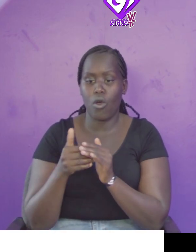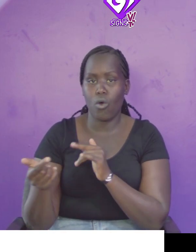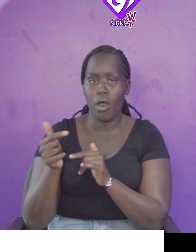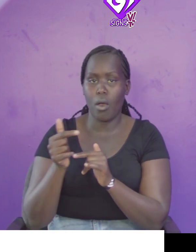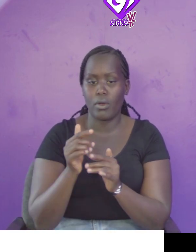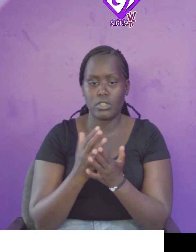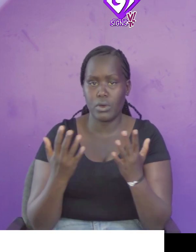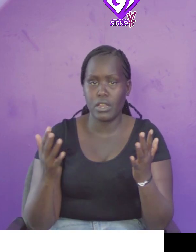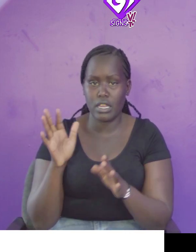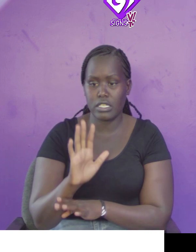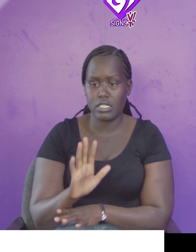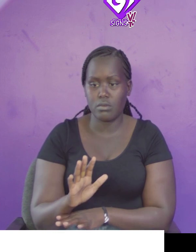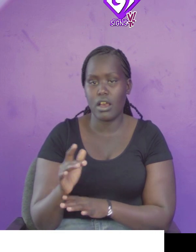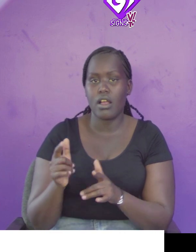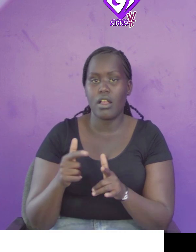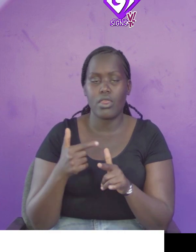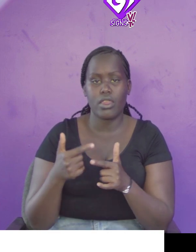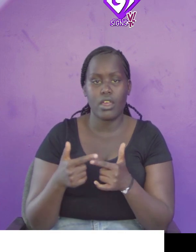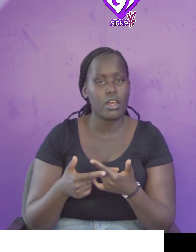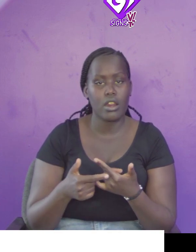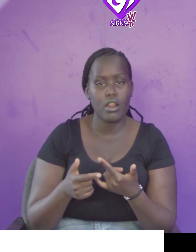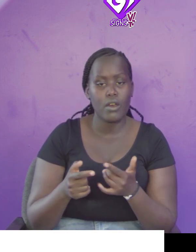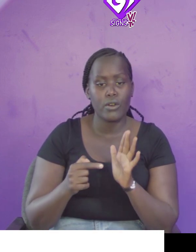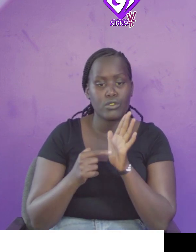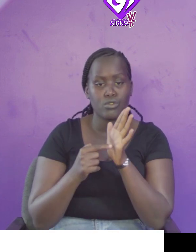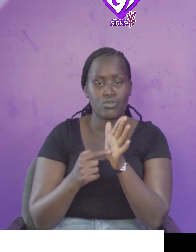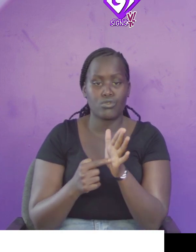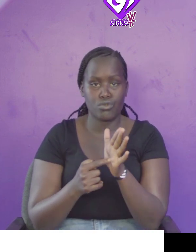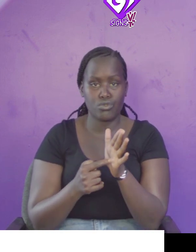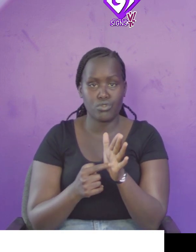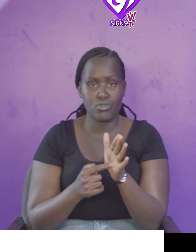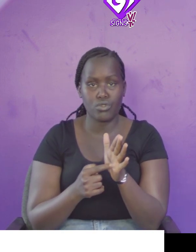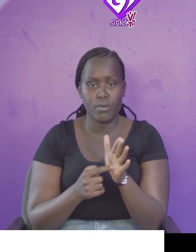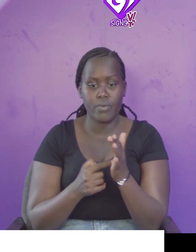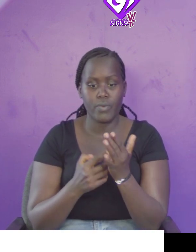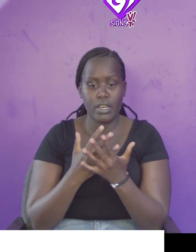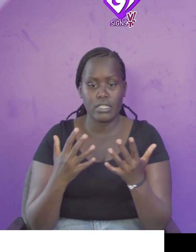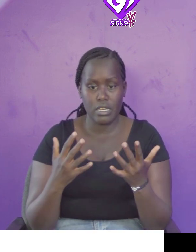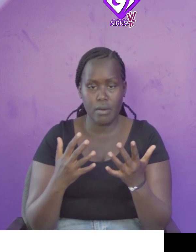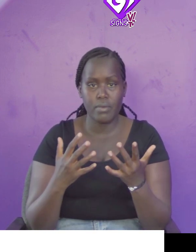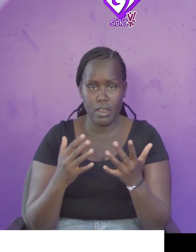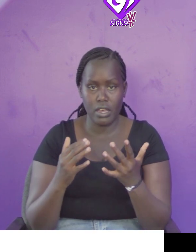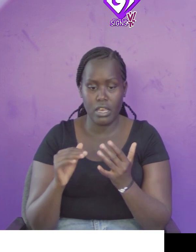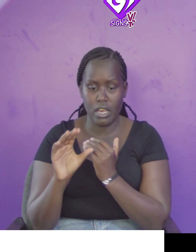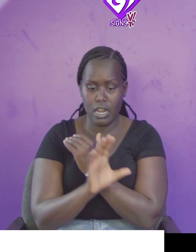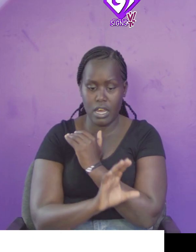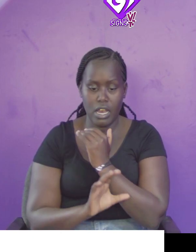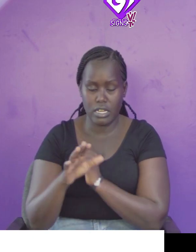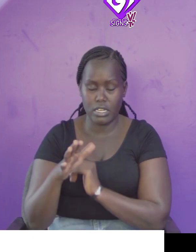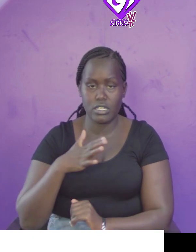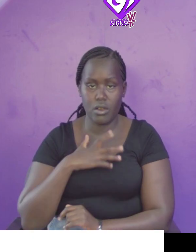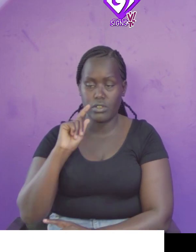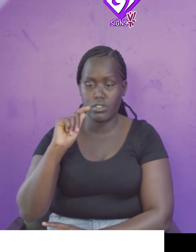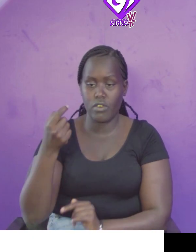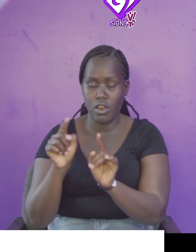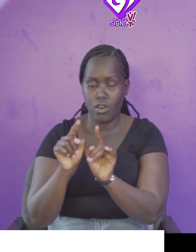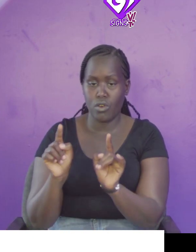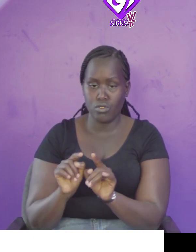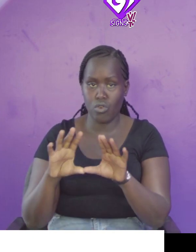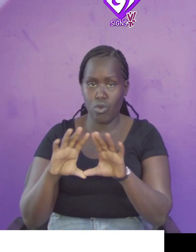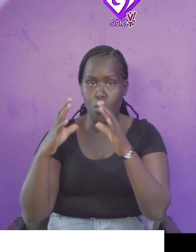zake aweze kudisplay na pia kuonyesha kwa Lamu County, kwa nchi yetu ya Kenya, na pia kwa ulimwengu wetu